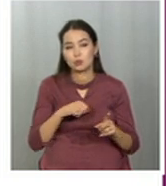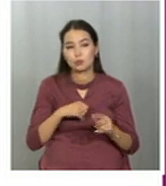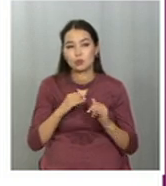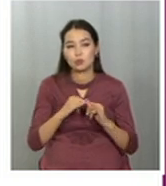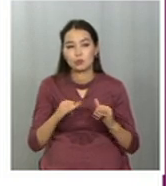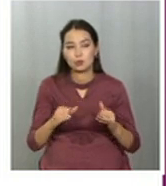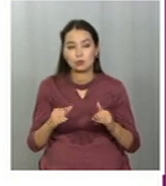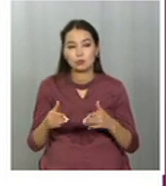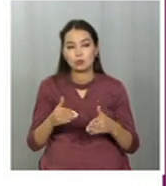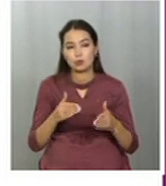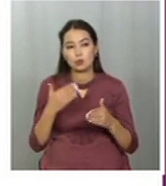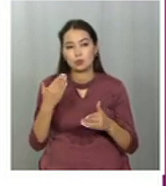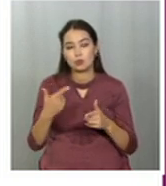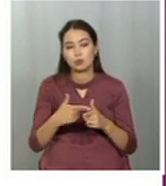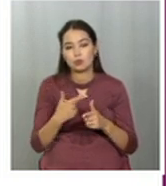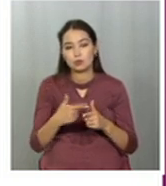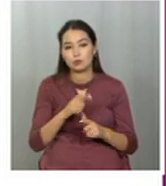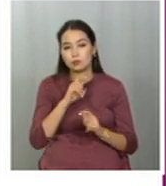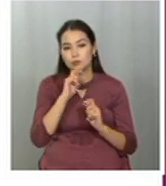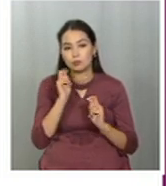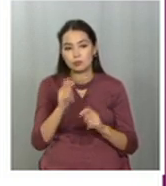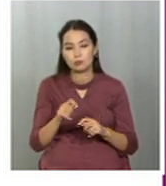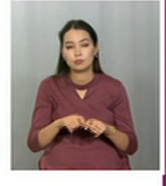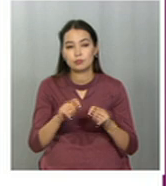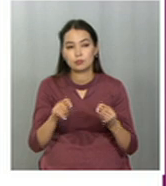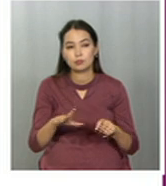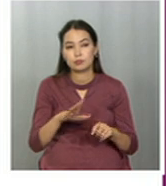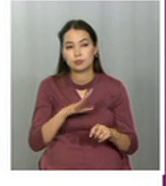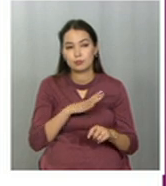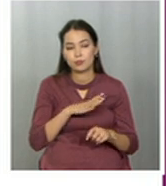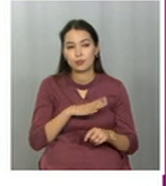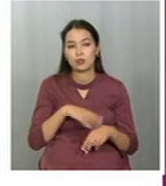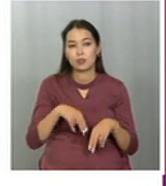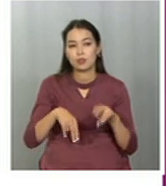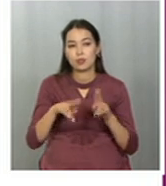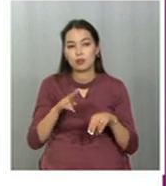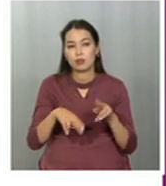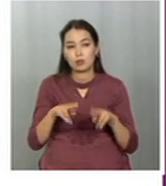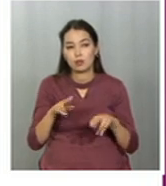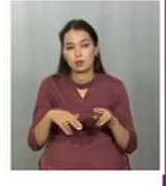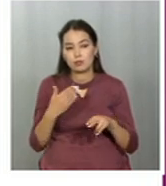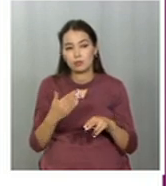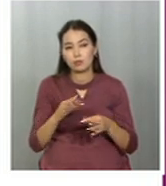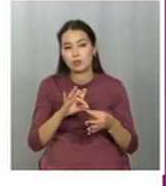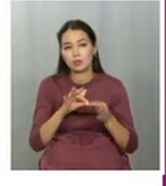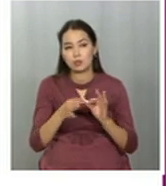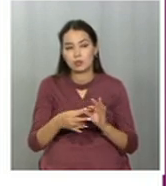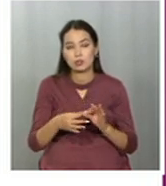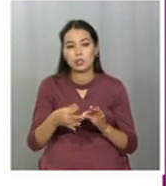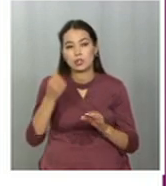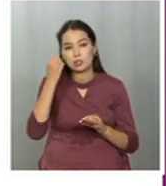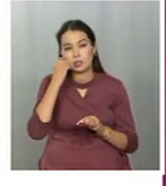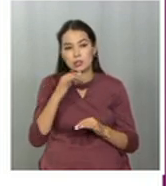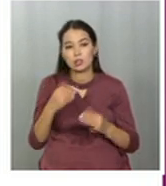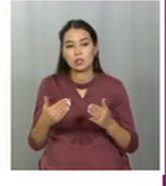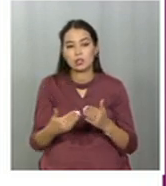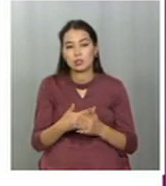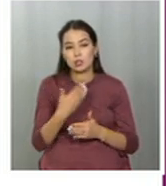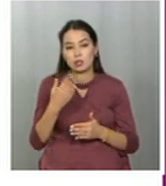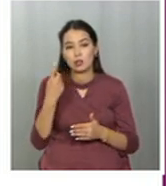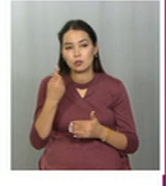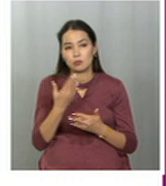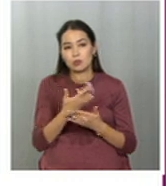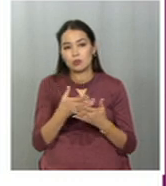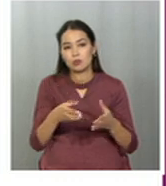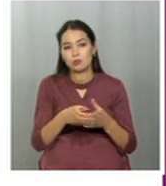жолы оның есімімен байланысты. Акварельмен салынған туындылары ескі және жаңа тұрмыс деген топтама